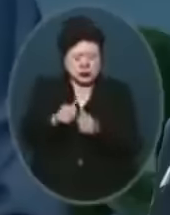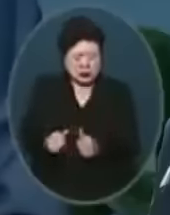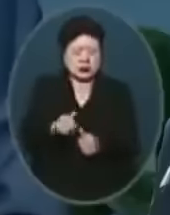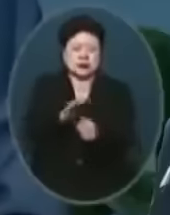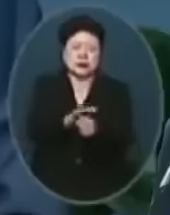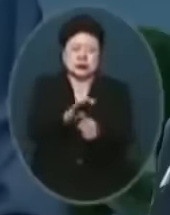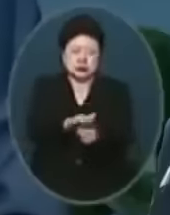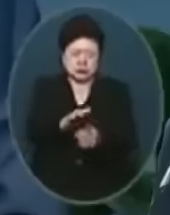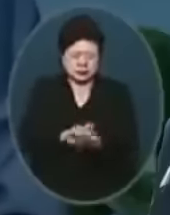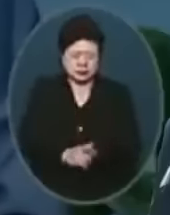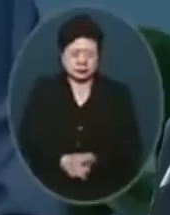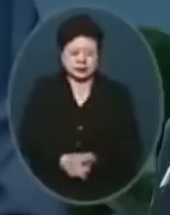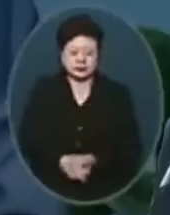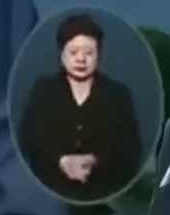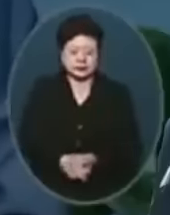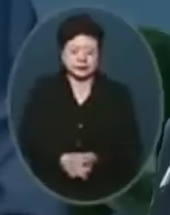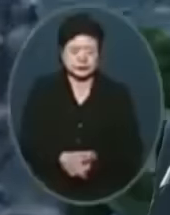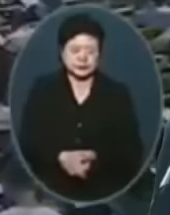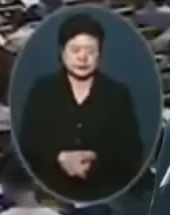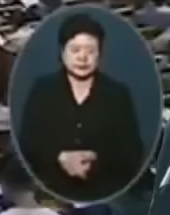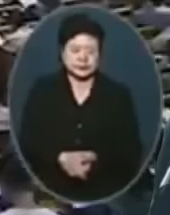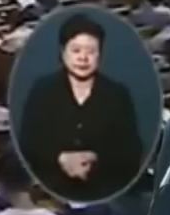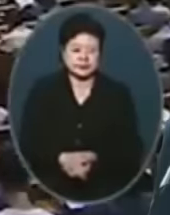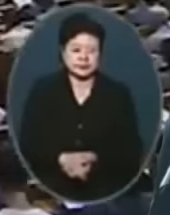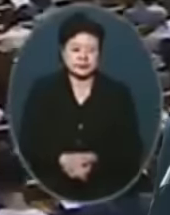따라서 도와주는 것입니다.